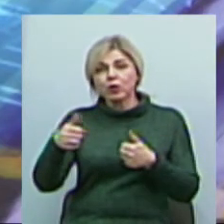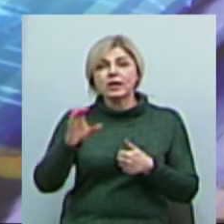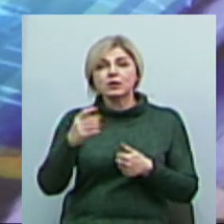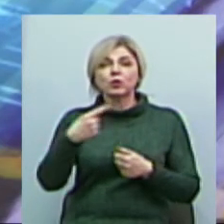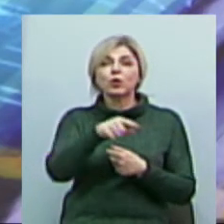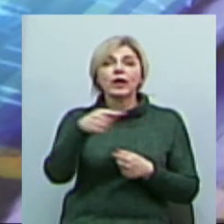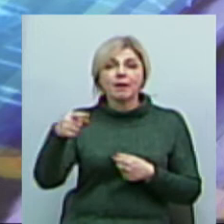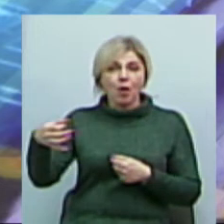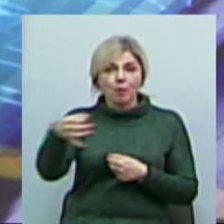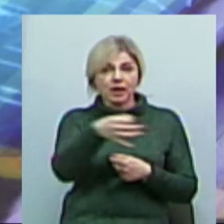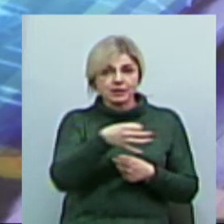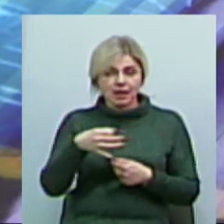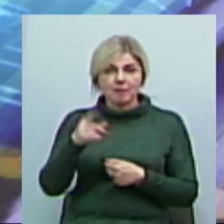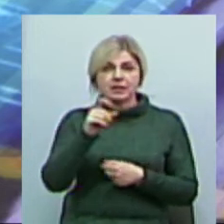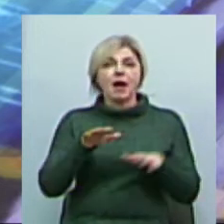место в рейтинге и